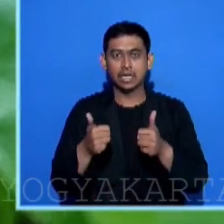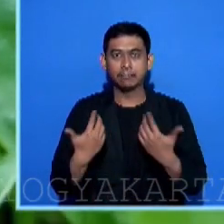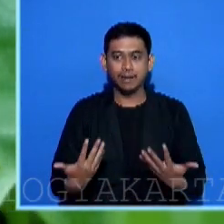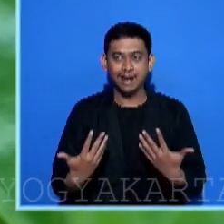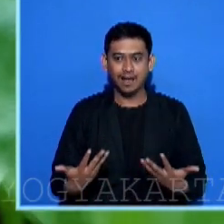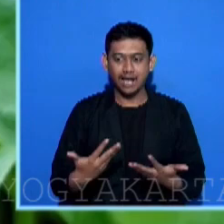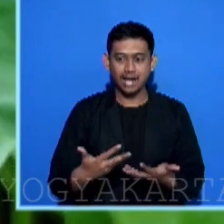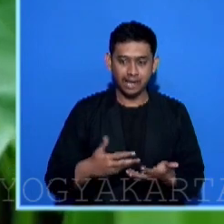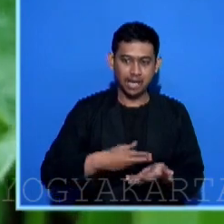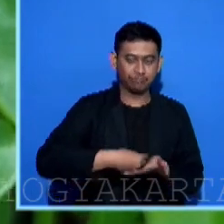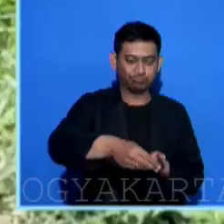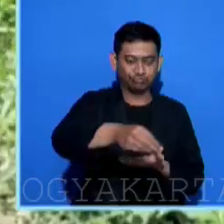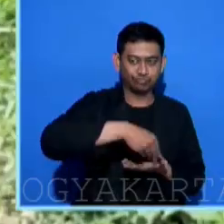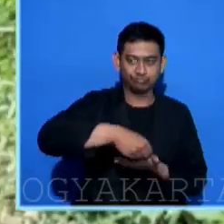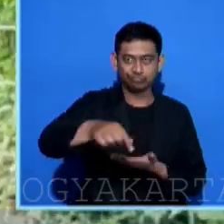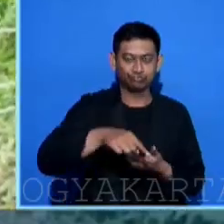ingkang